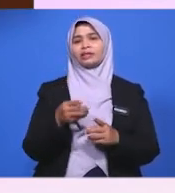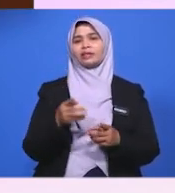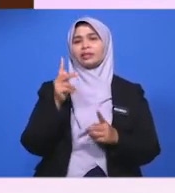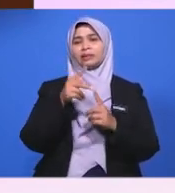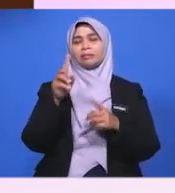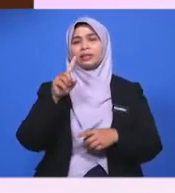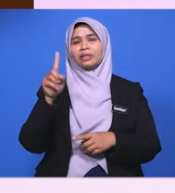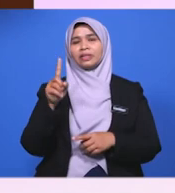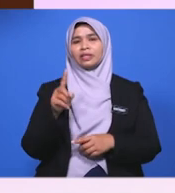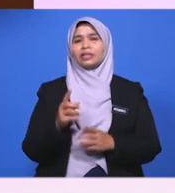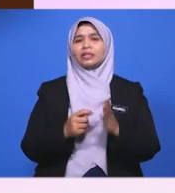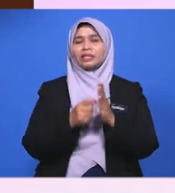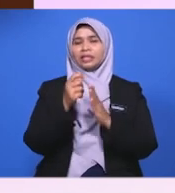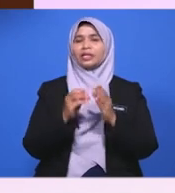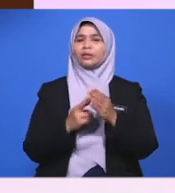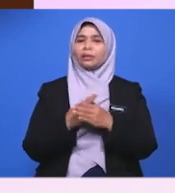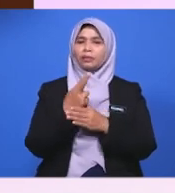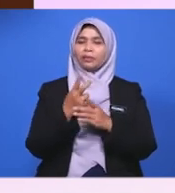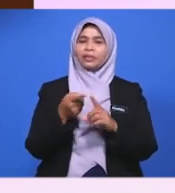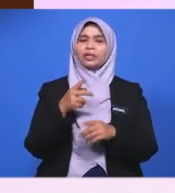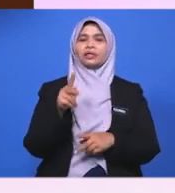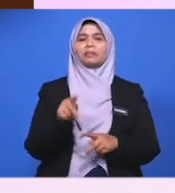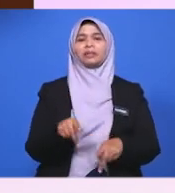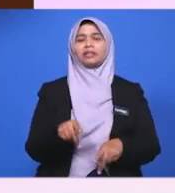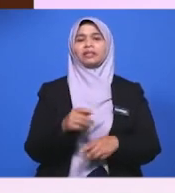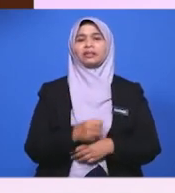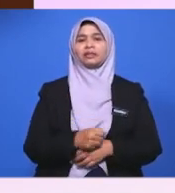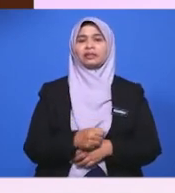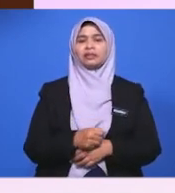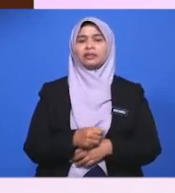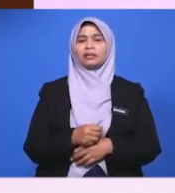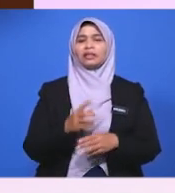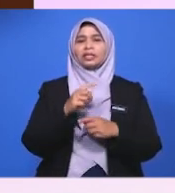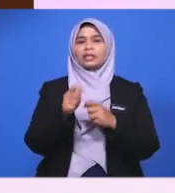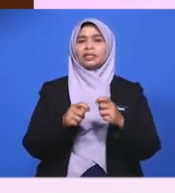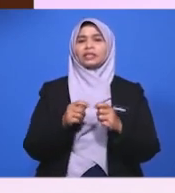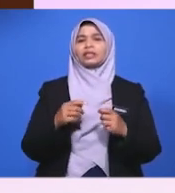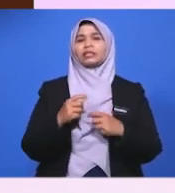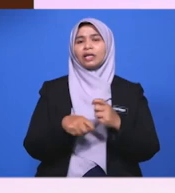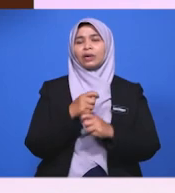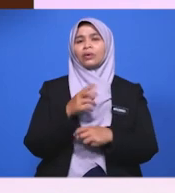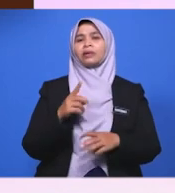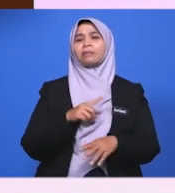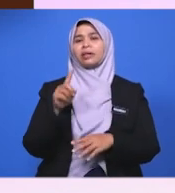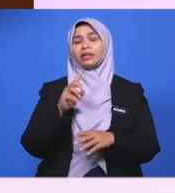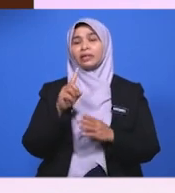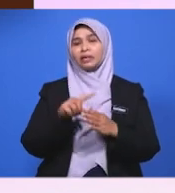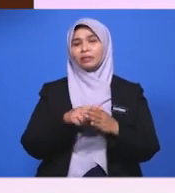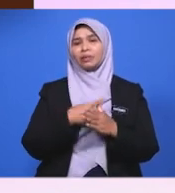mana? Tinggi rumput dari padi. Tahun mana, bulan